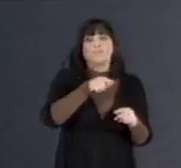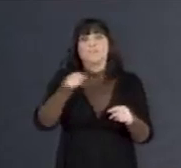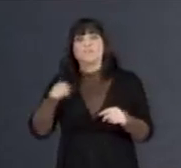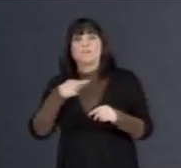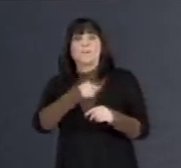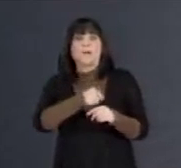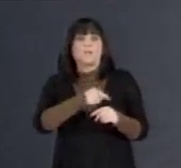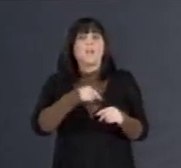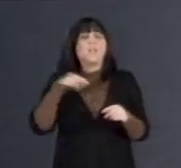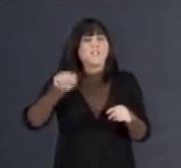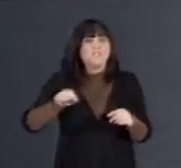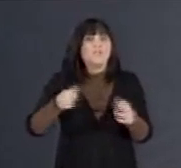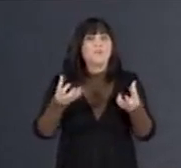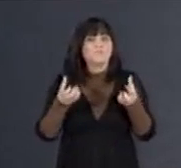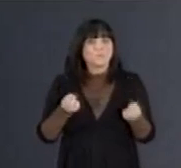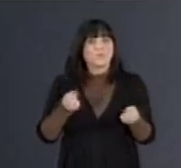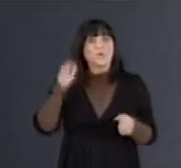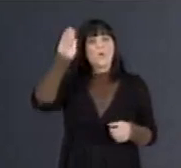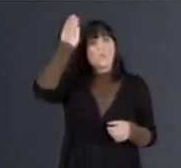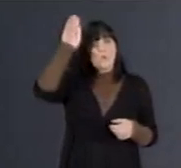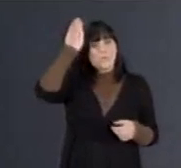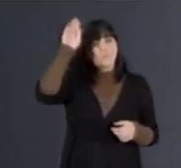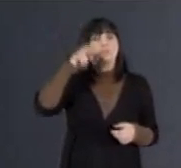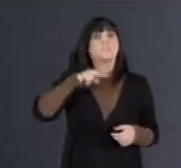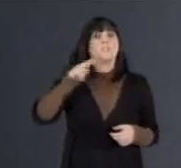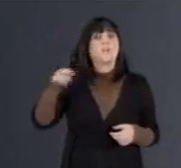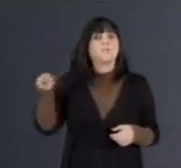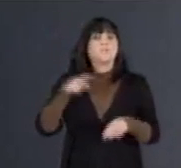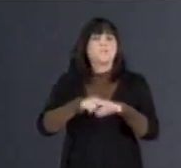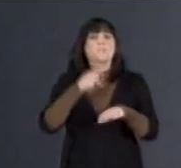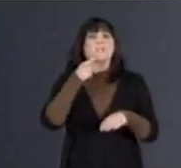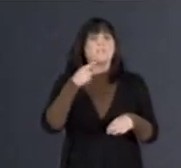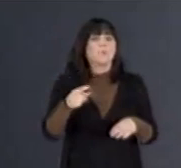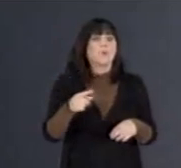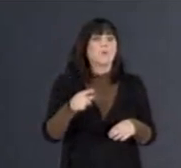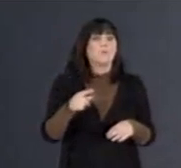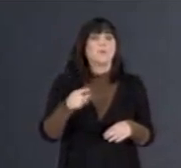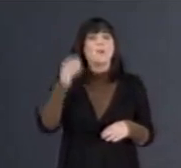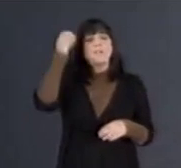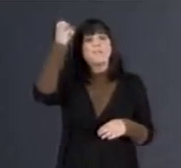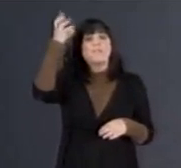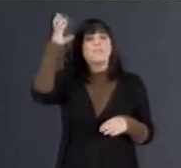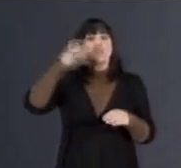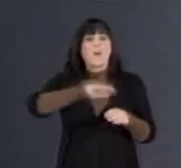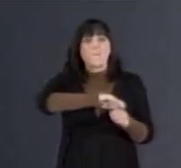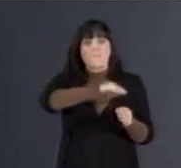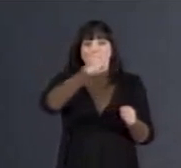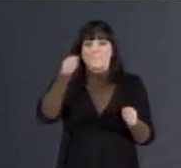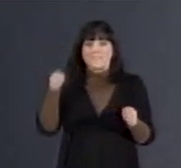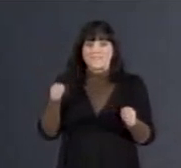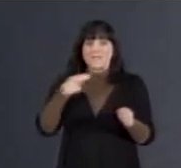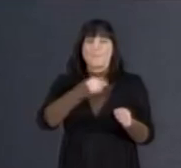skaltbaHind Ievo am zon. Anktl sono proposti għaudax nd妈eđum lokehin ħijivin taw miina min Malta